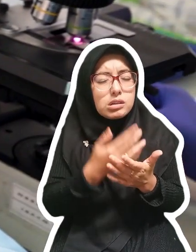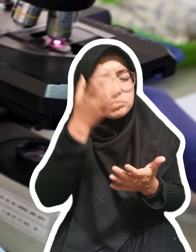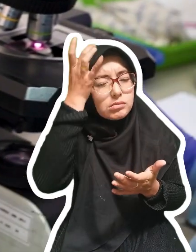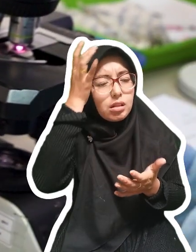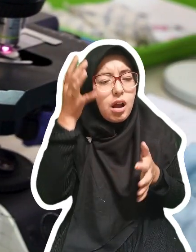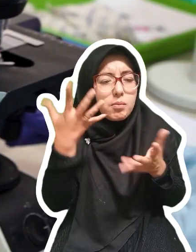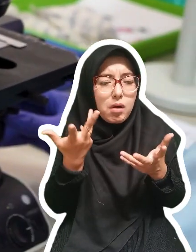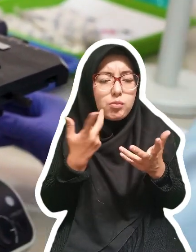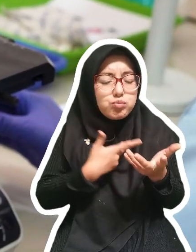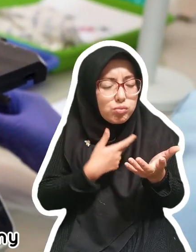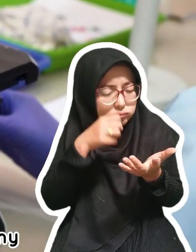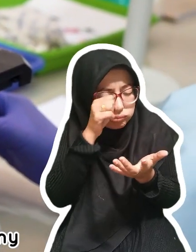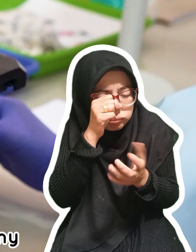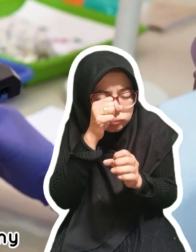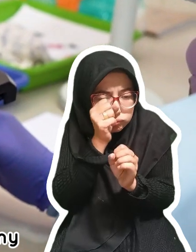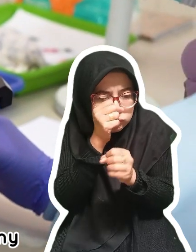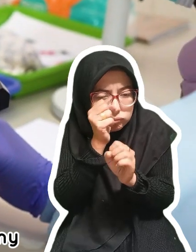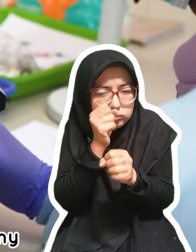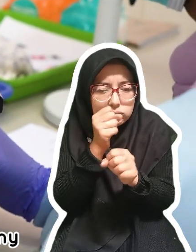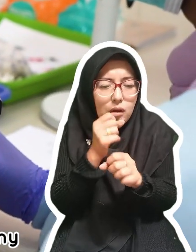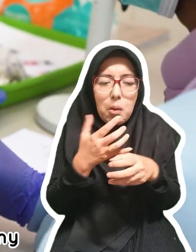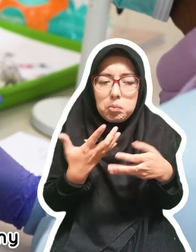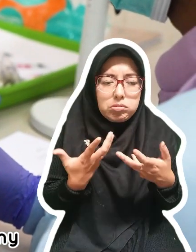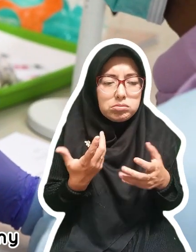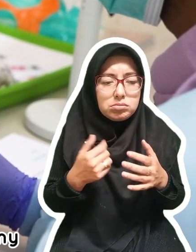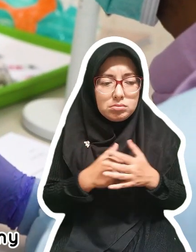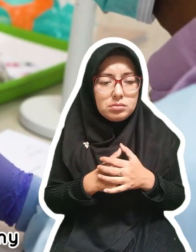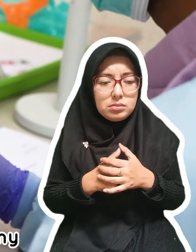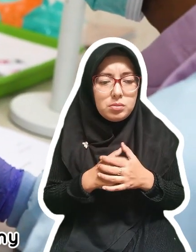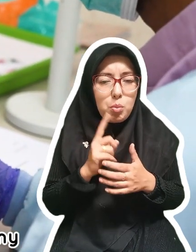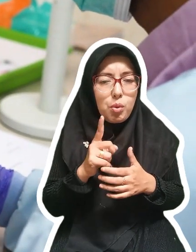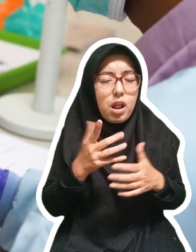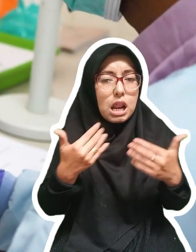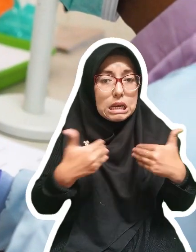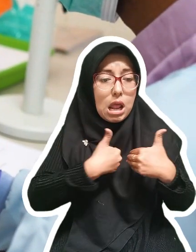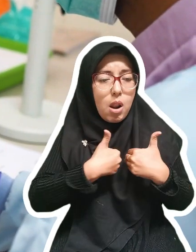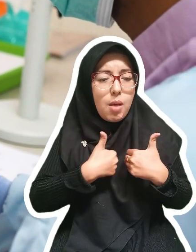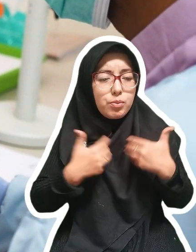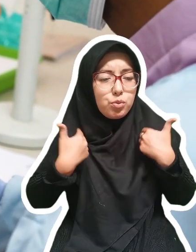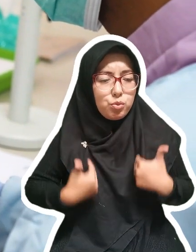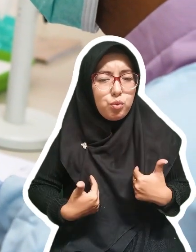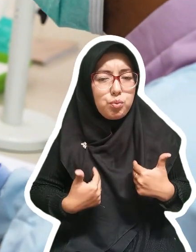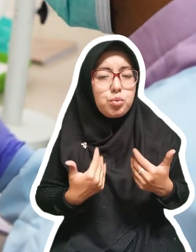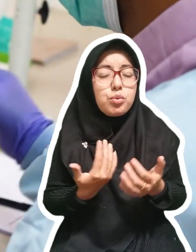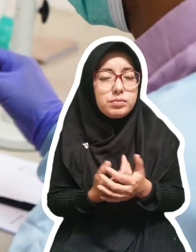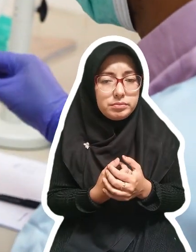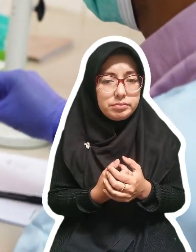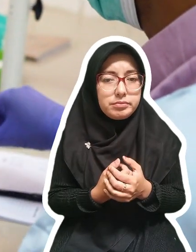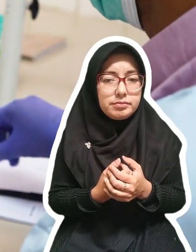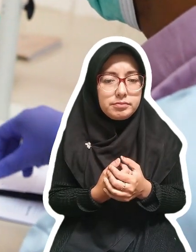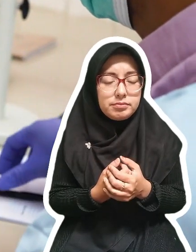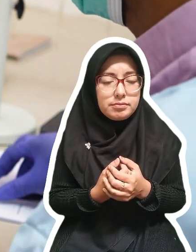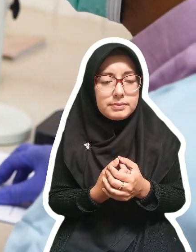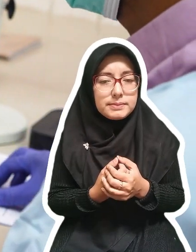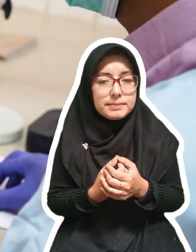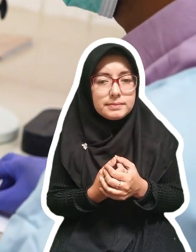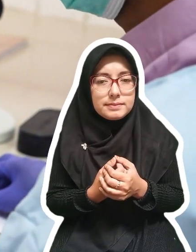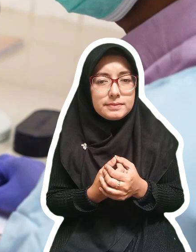keseluruhan. Kegiatan ini dilakukan secara runut baik dari anatomi luar maupun dalam tubuh.